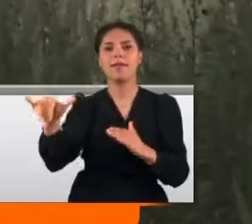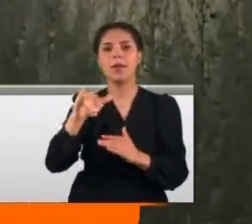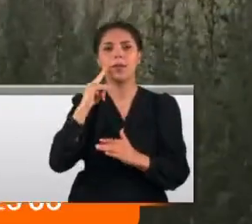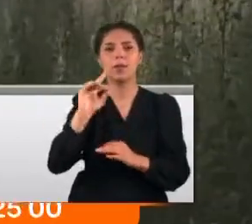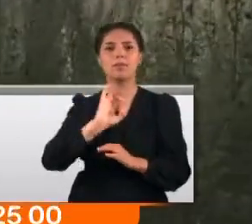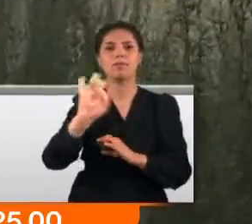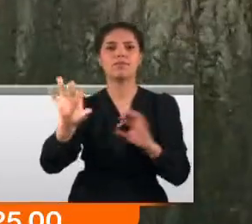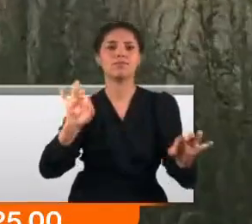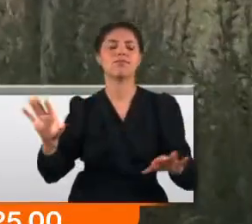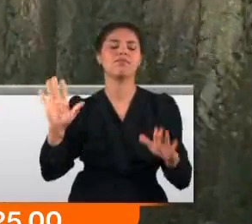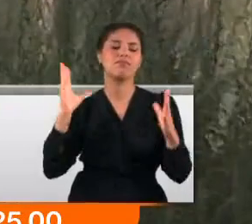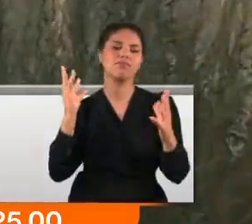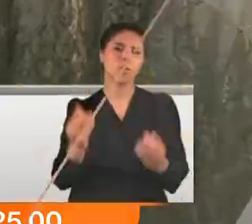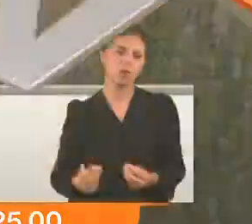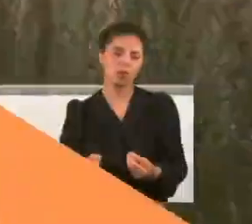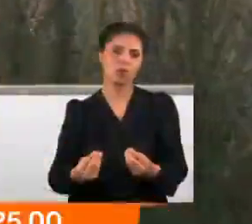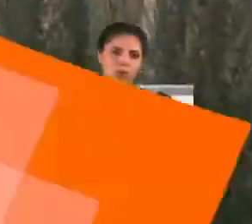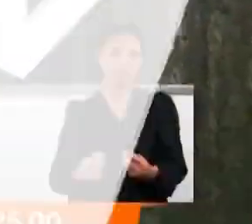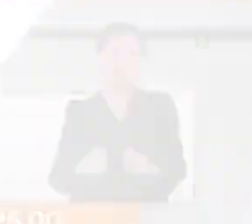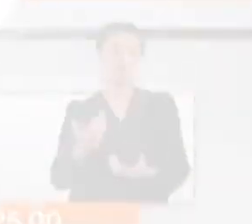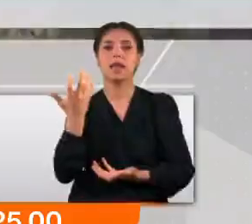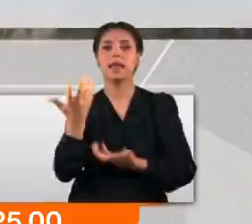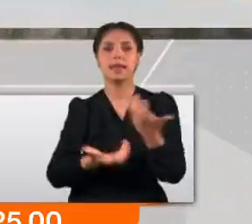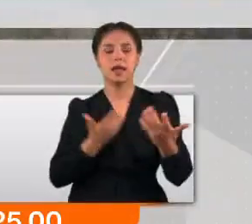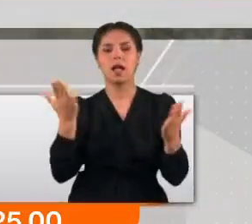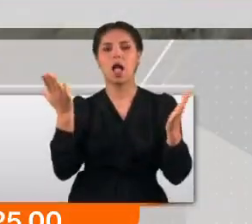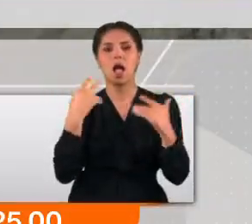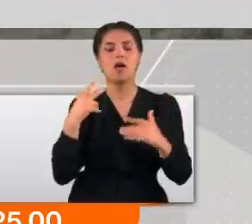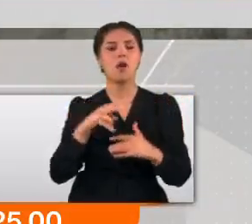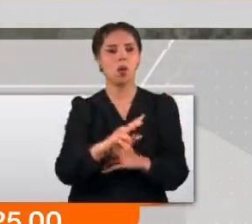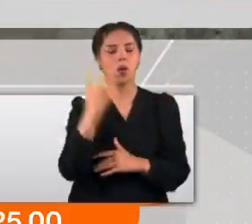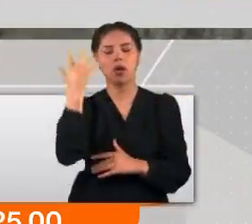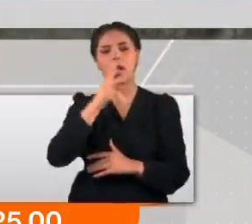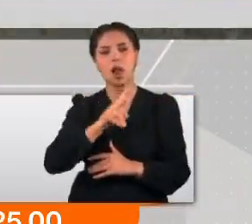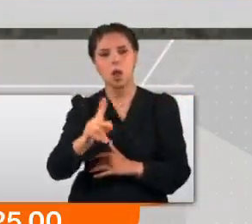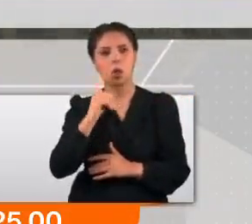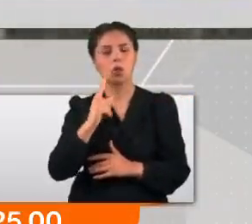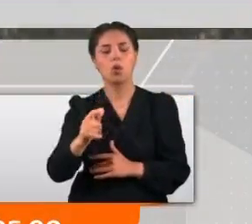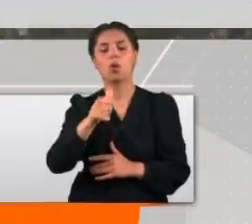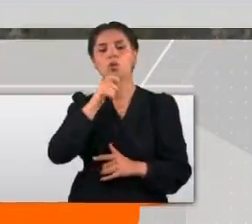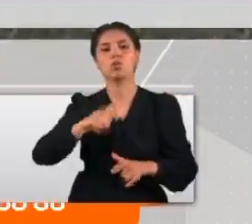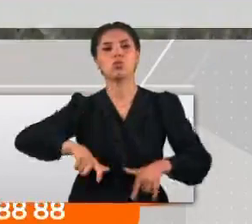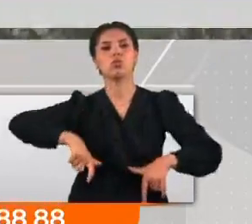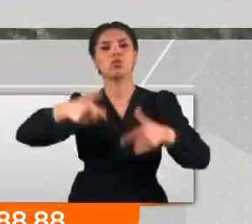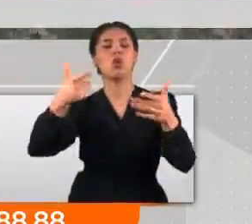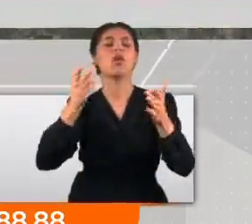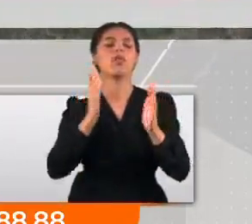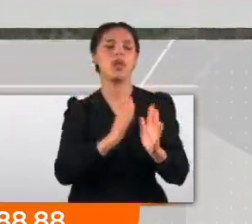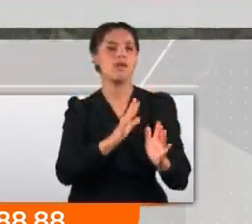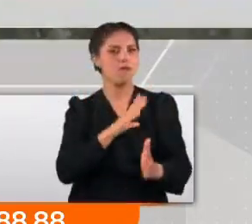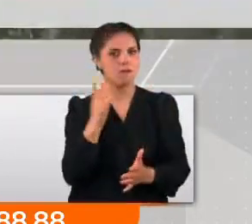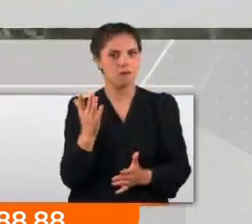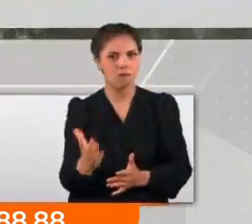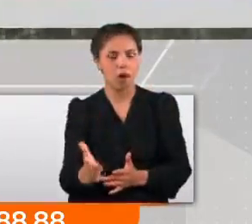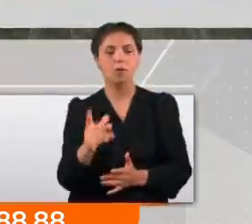da sirayet etmiş durumda. Yangına hem havadan hem de karadan müdahale edilmeye devam ediyor şu